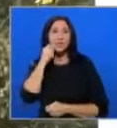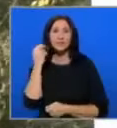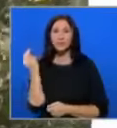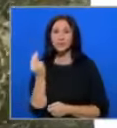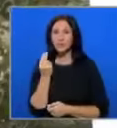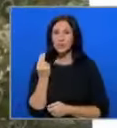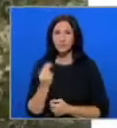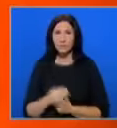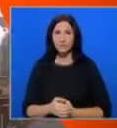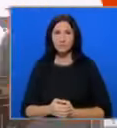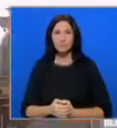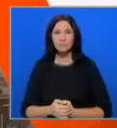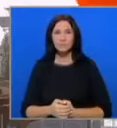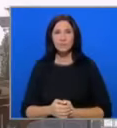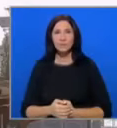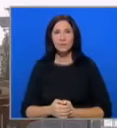сърби.